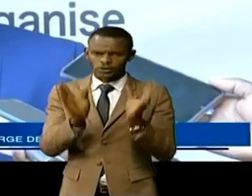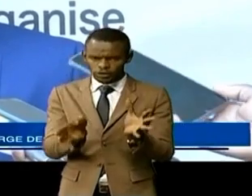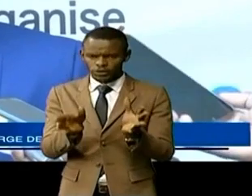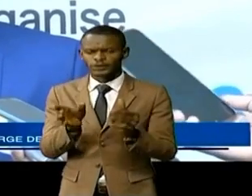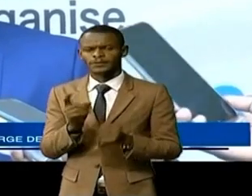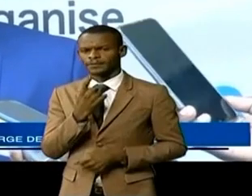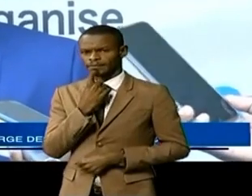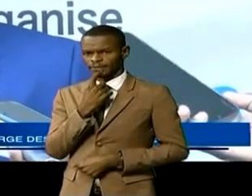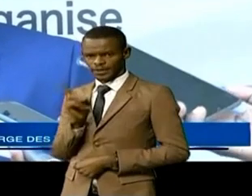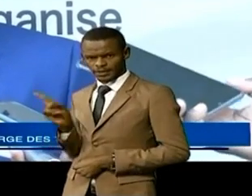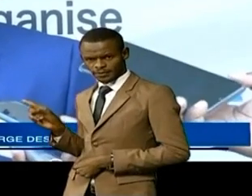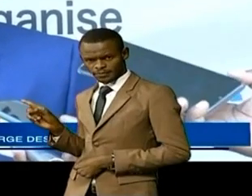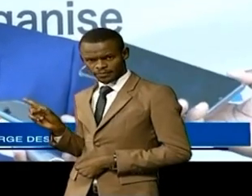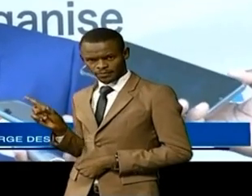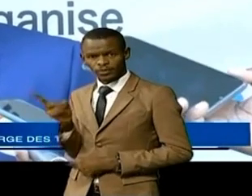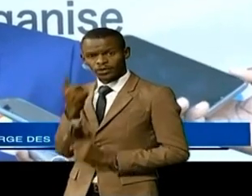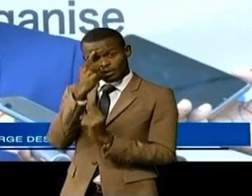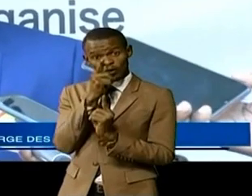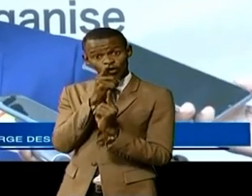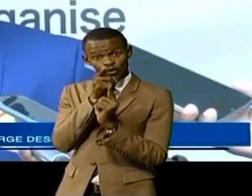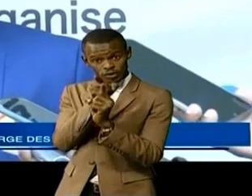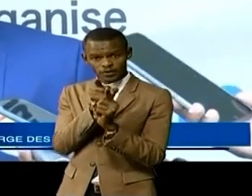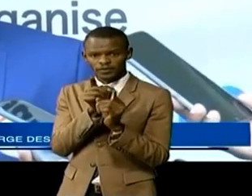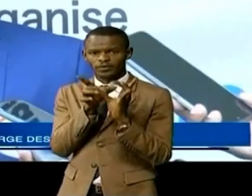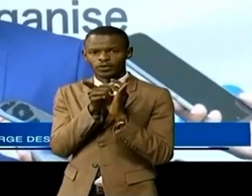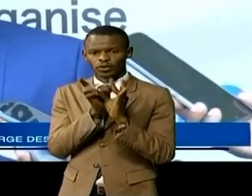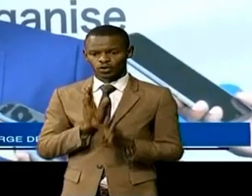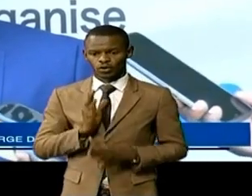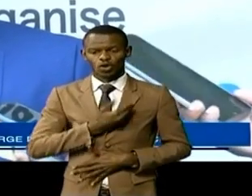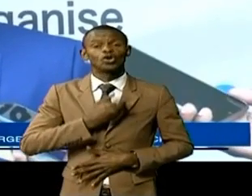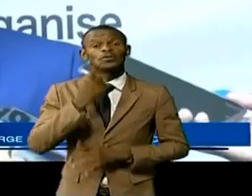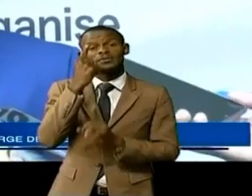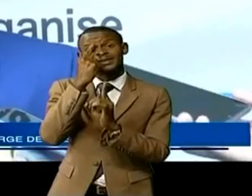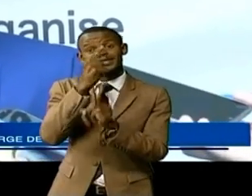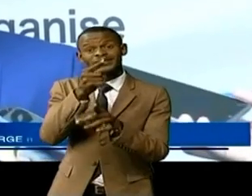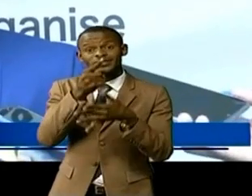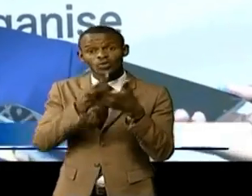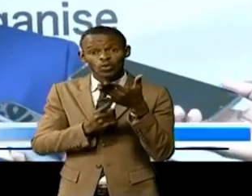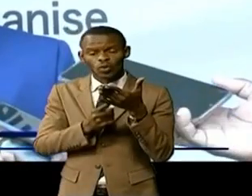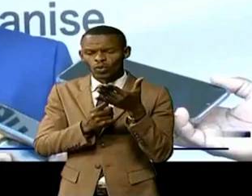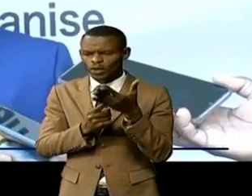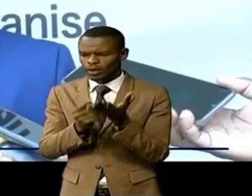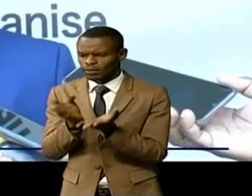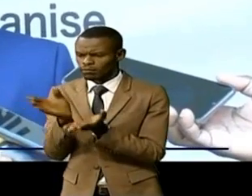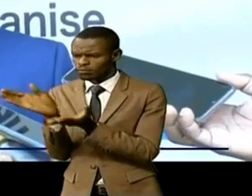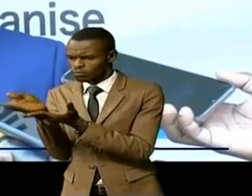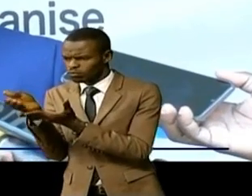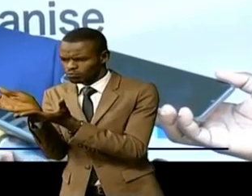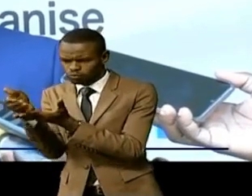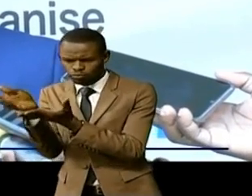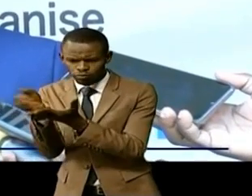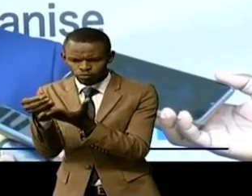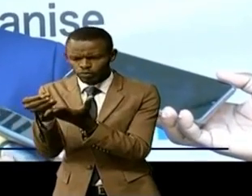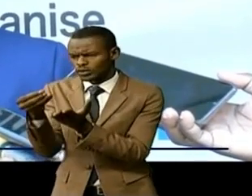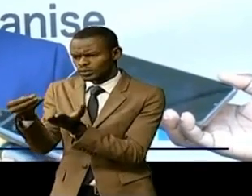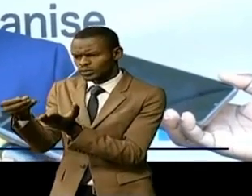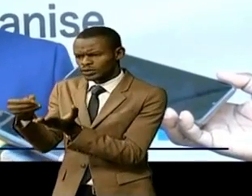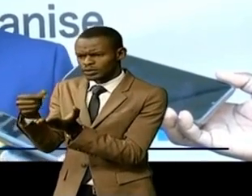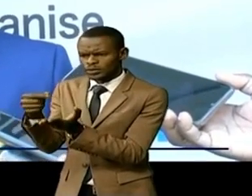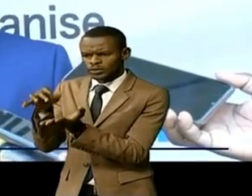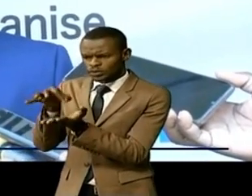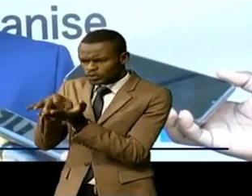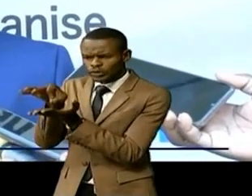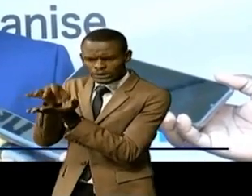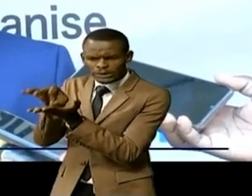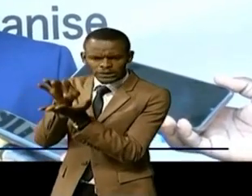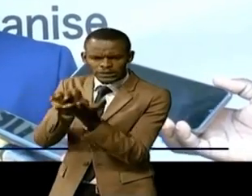exercice, c'est d'aboutir à un applicatif de collecte qui répond aussi bien aux normes et au contexte.